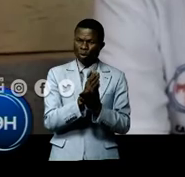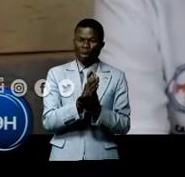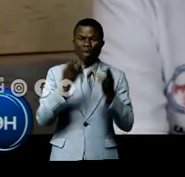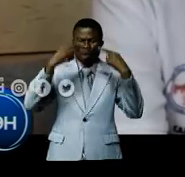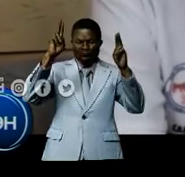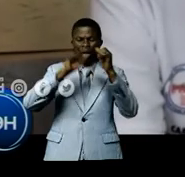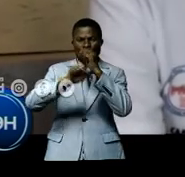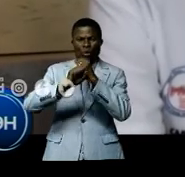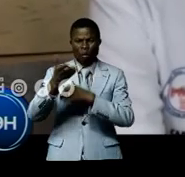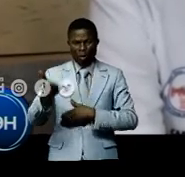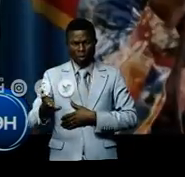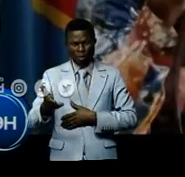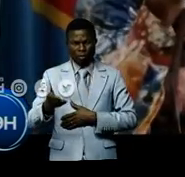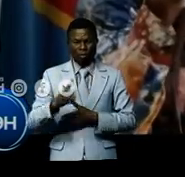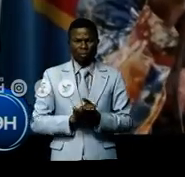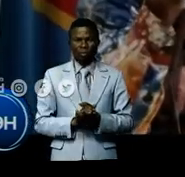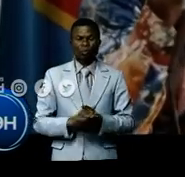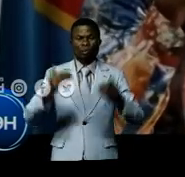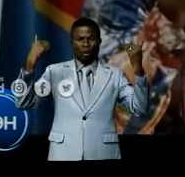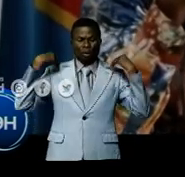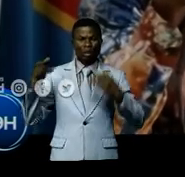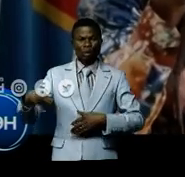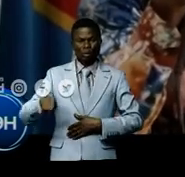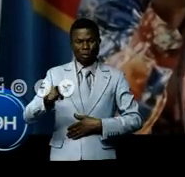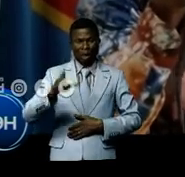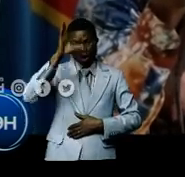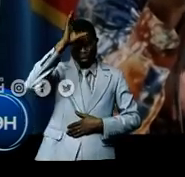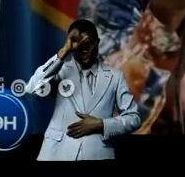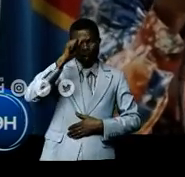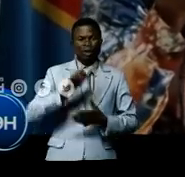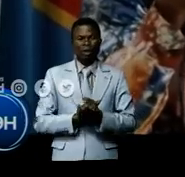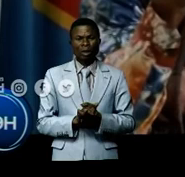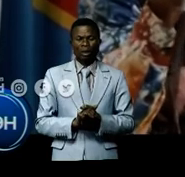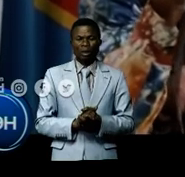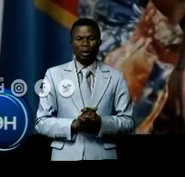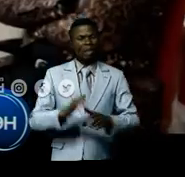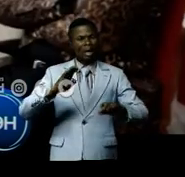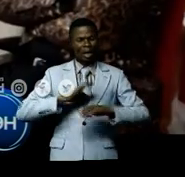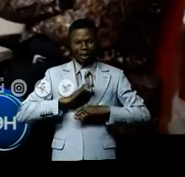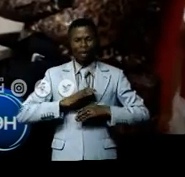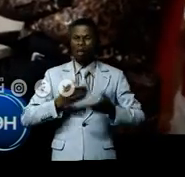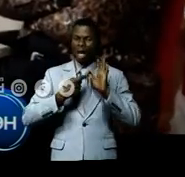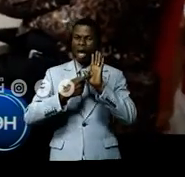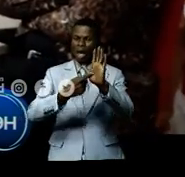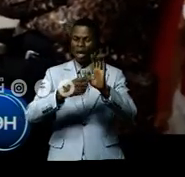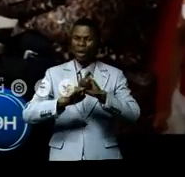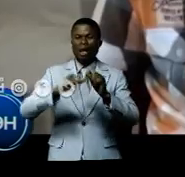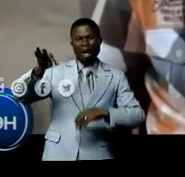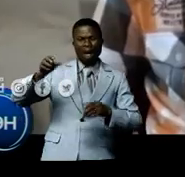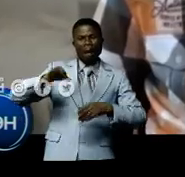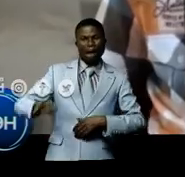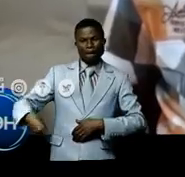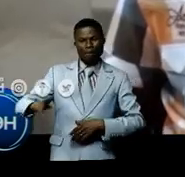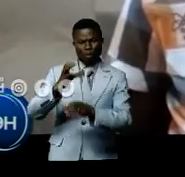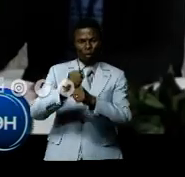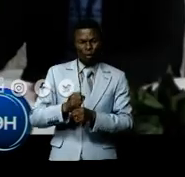dite campagne. Le patron de l'exécutif provincial du Kwilu n'a pas caché sa satisfaction de voir sa province bénéficier